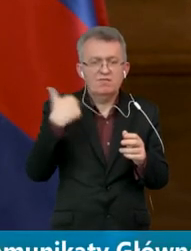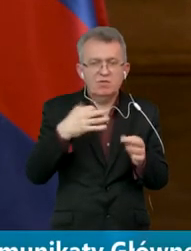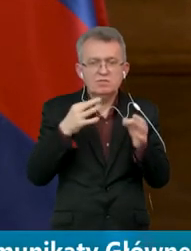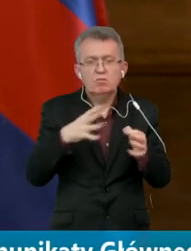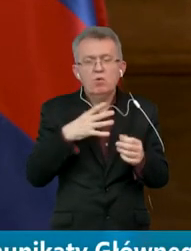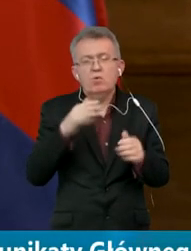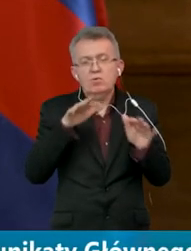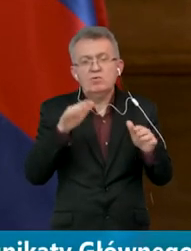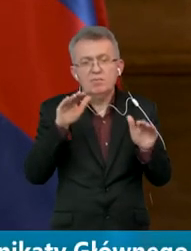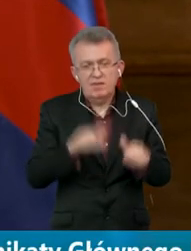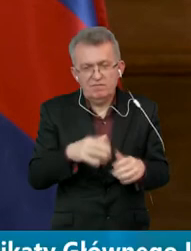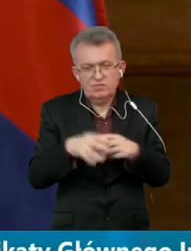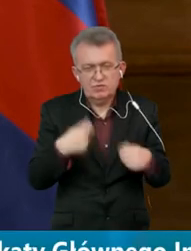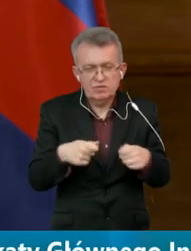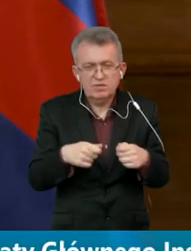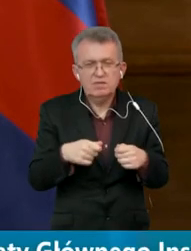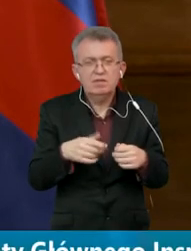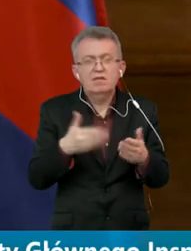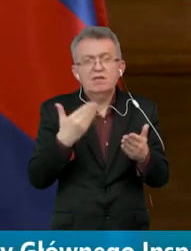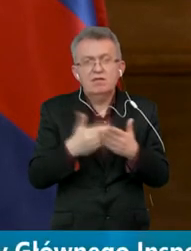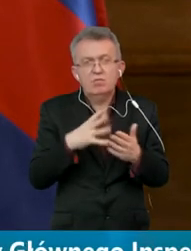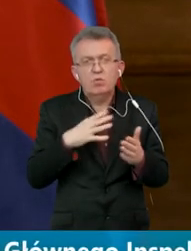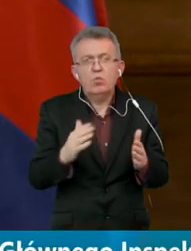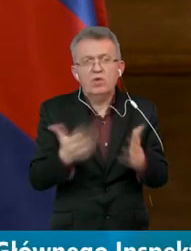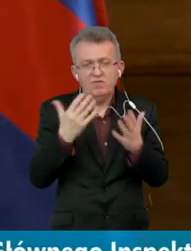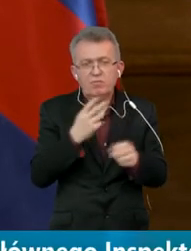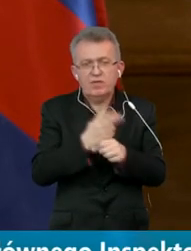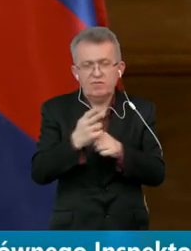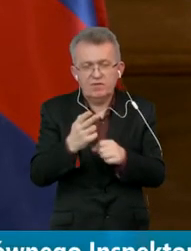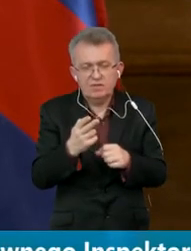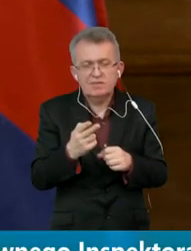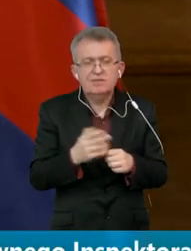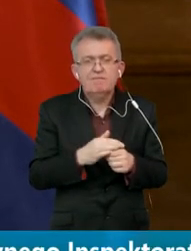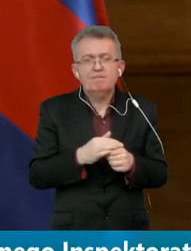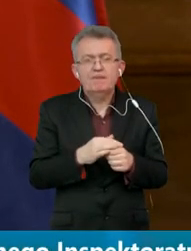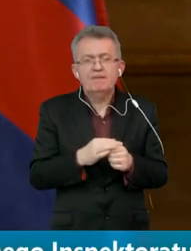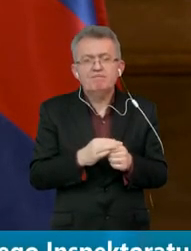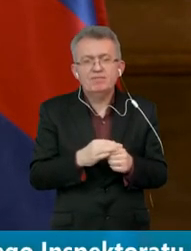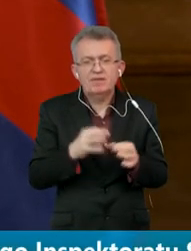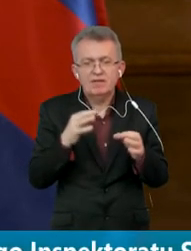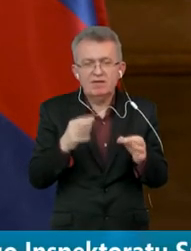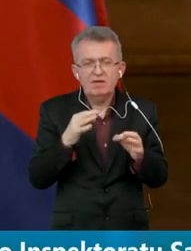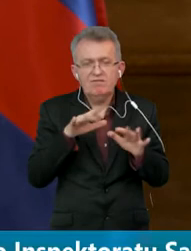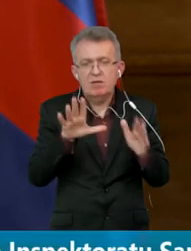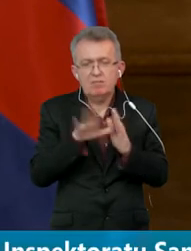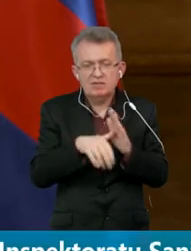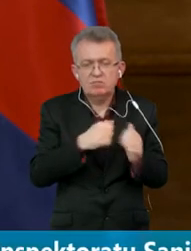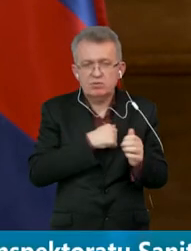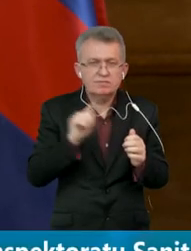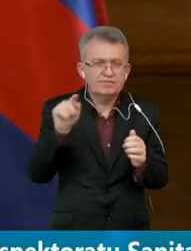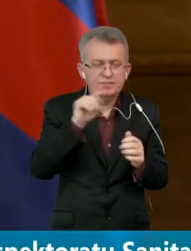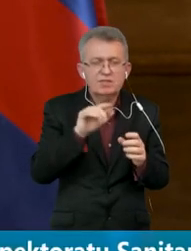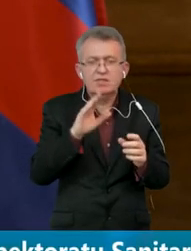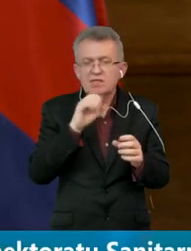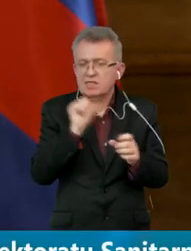było dużo, dużo mniej w Szczecinie, więc to parkowanie było swobodniejsze. Wiemy, że w wielu polskich miastach ta sytuacja